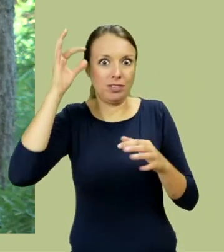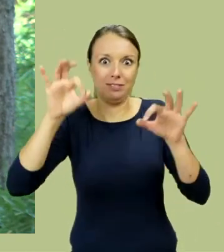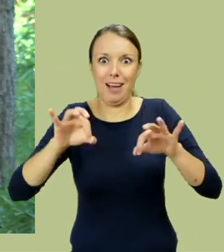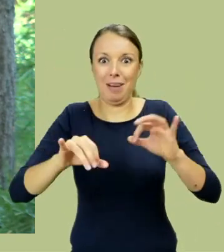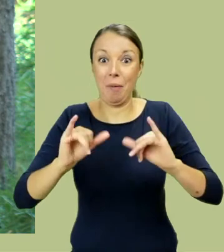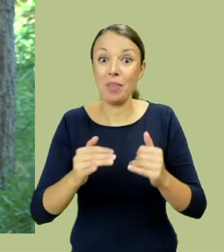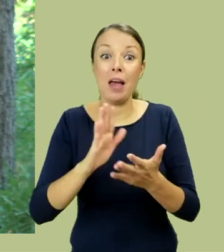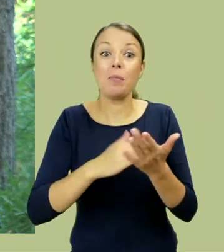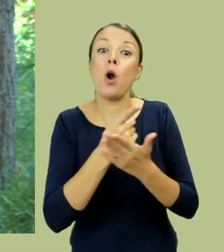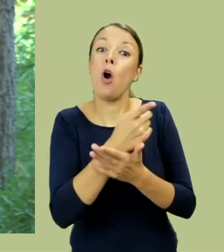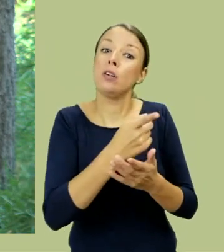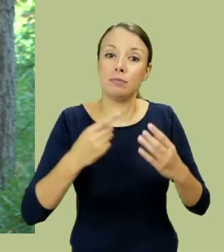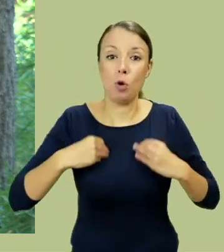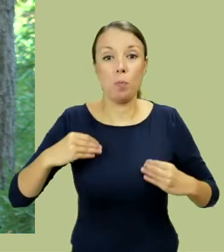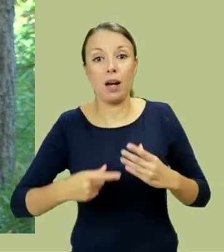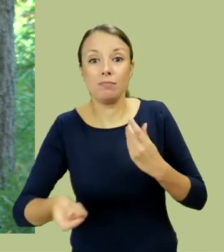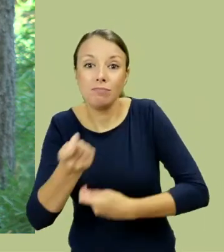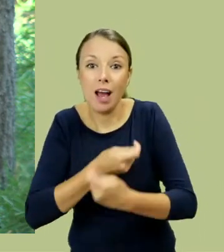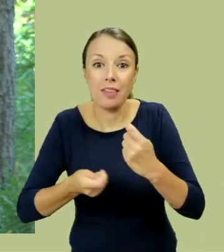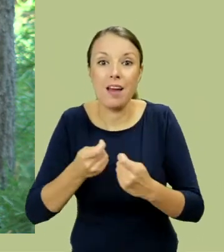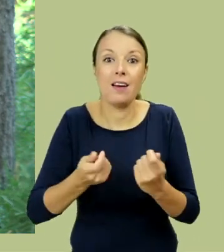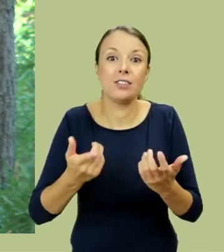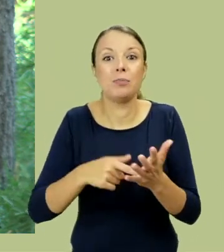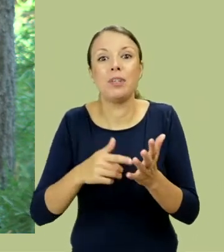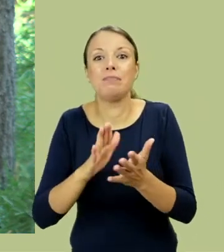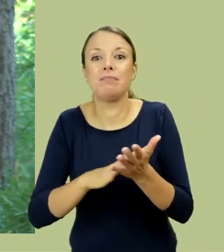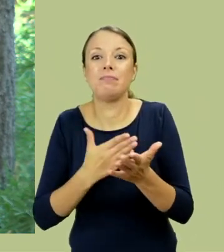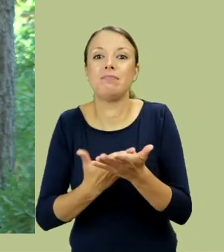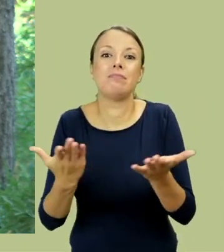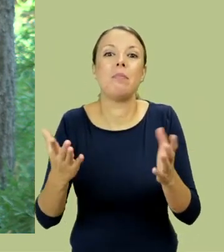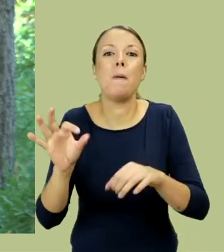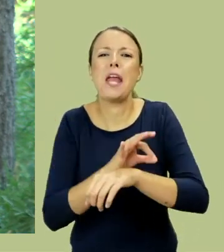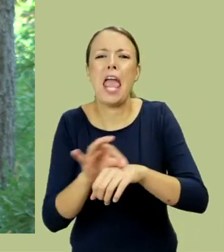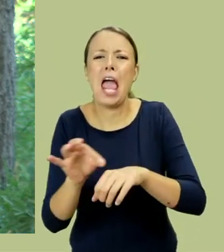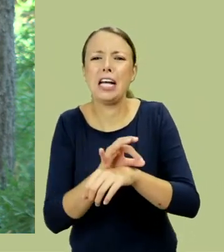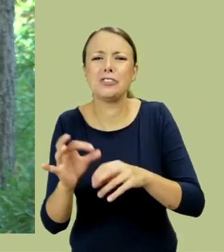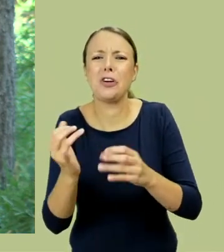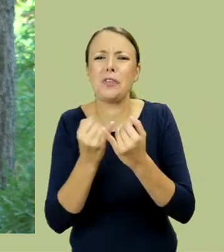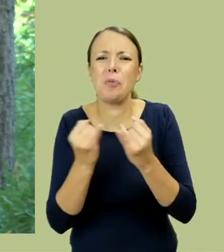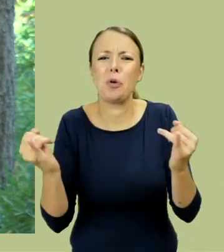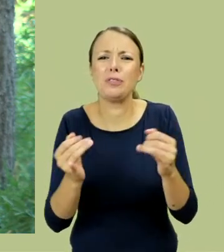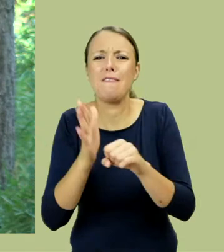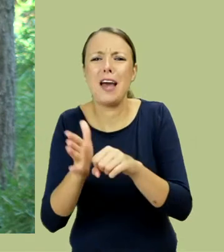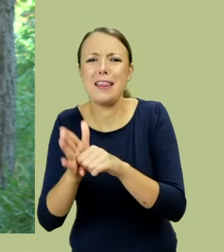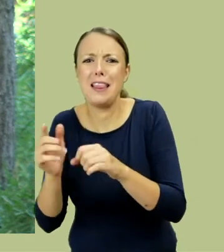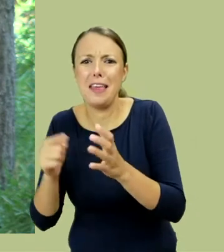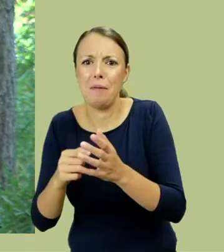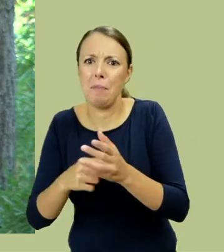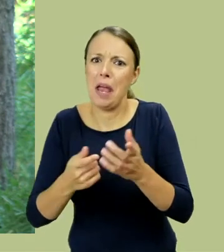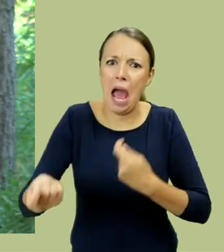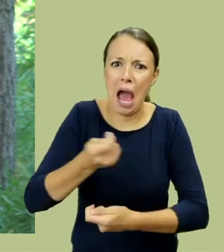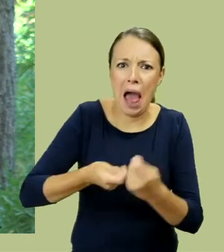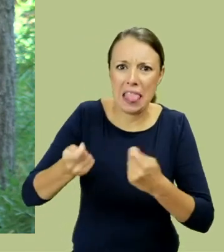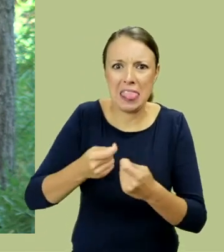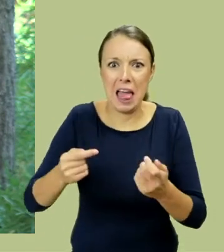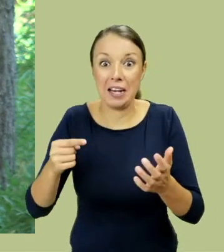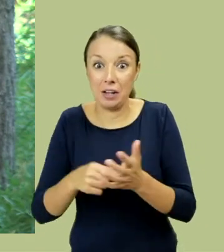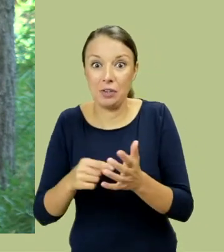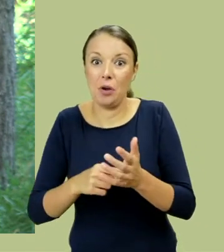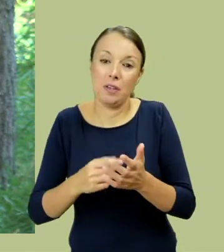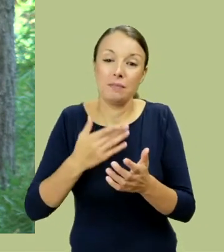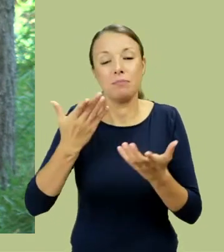handlarkę wędlin i wiozła wędliny w swoich sakwojarzach, a w gorsetach, tak jak tutaj właśnie